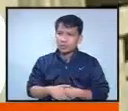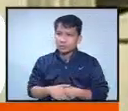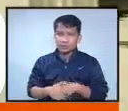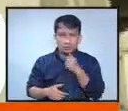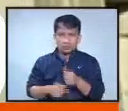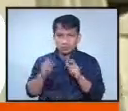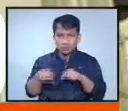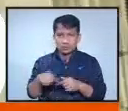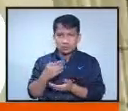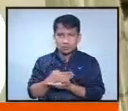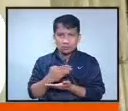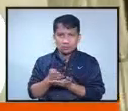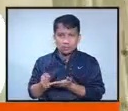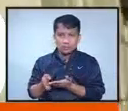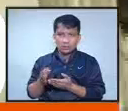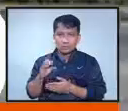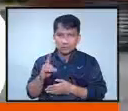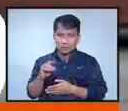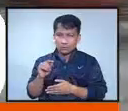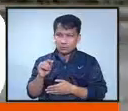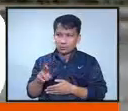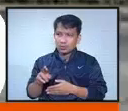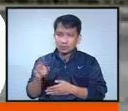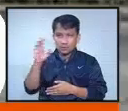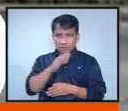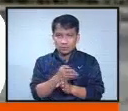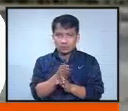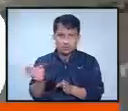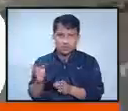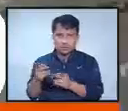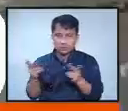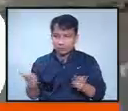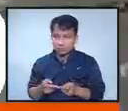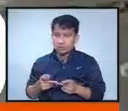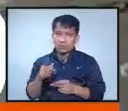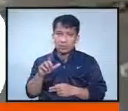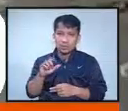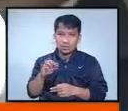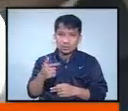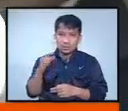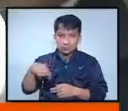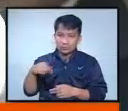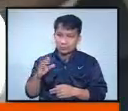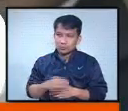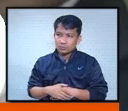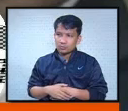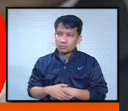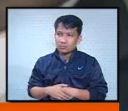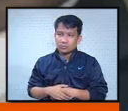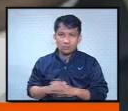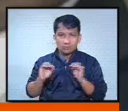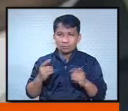ito kakayanin ng budget ng Department of Transportation, kaya humanap na lang ito ng bagong lupa sa Lagro, Quezon City. We're running out of